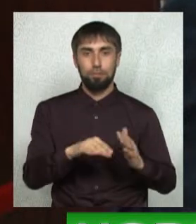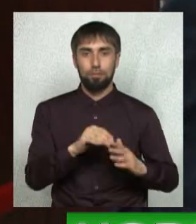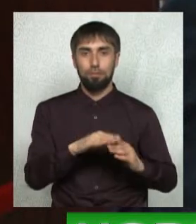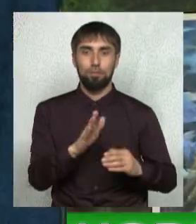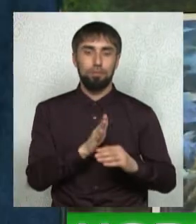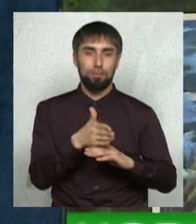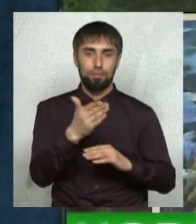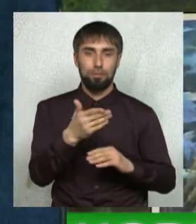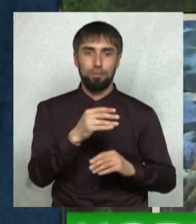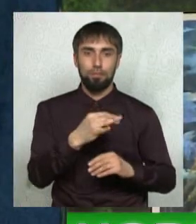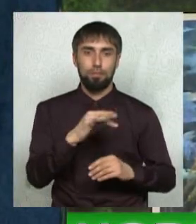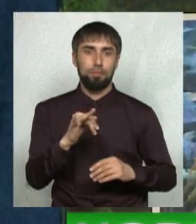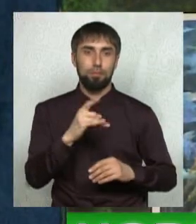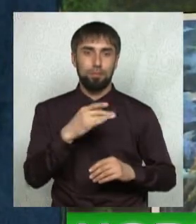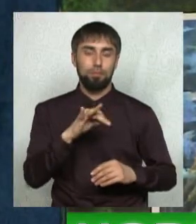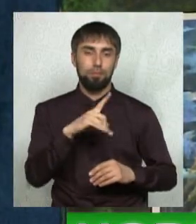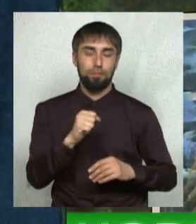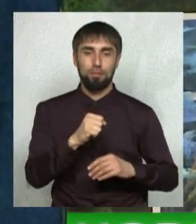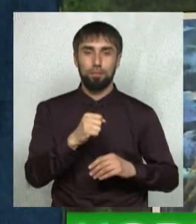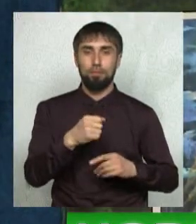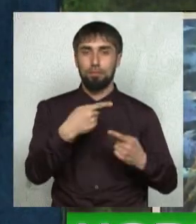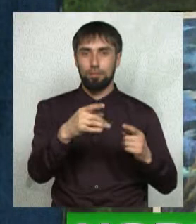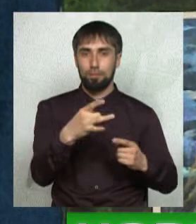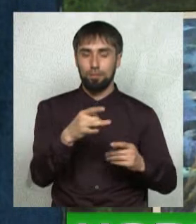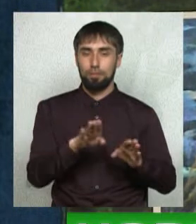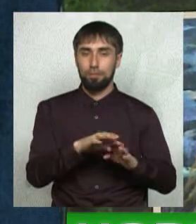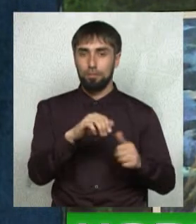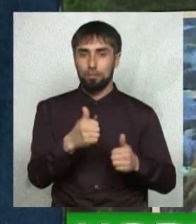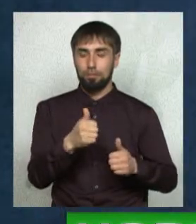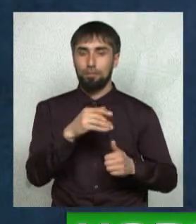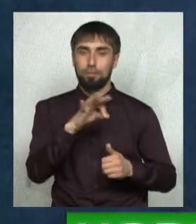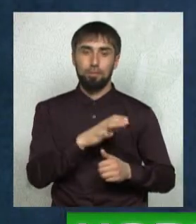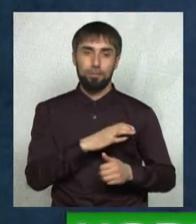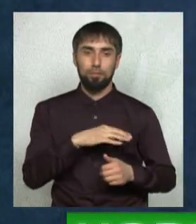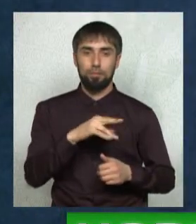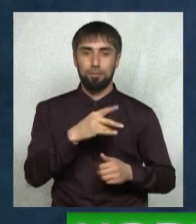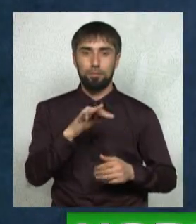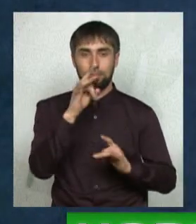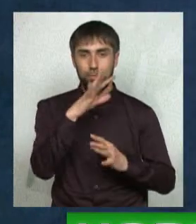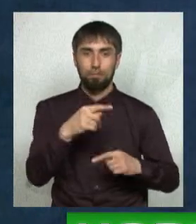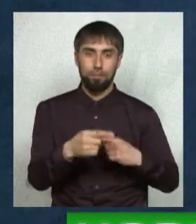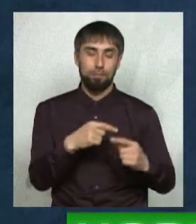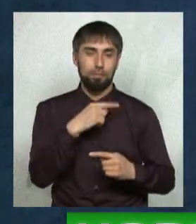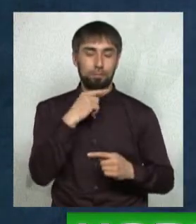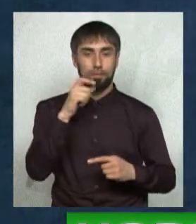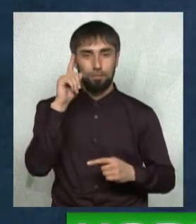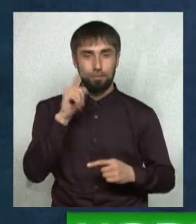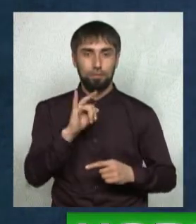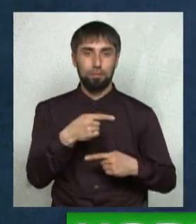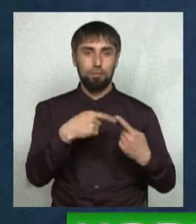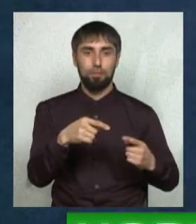почетных гостей и ценителей искусства за пределами региона. Таким образом, о богатом духовном и культурном наследии Ингушетии